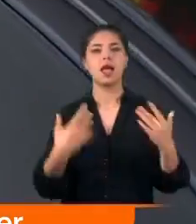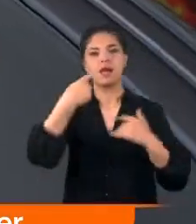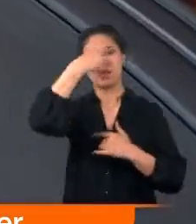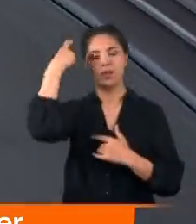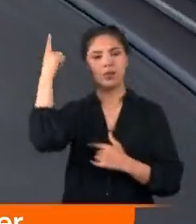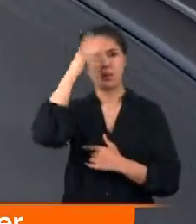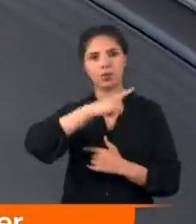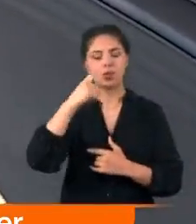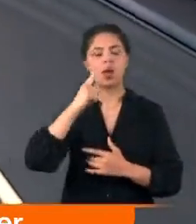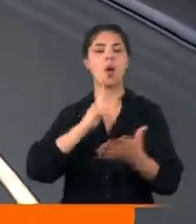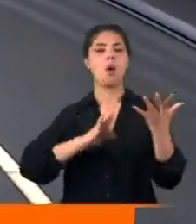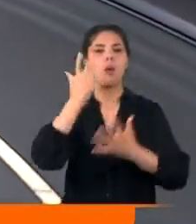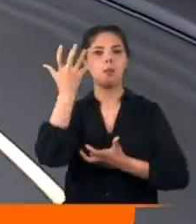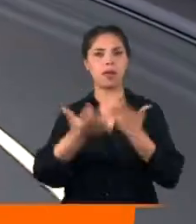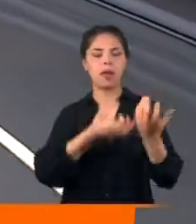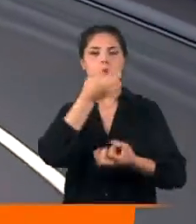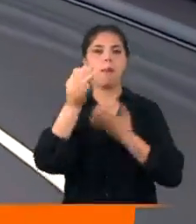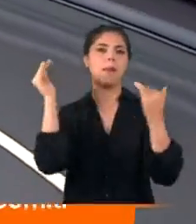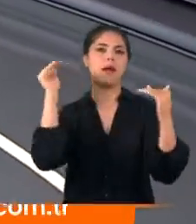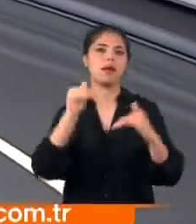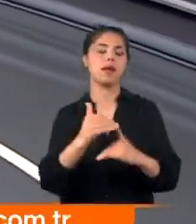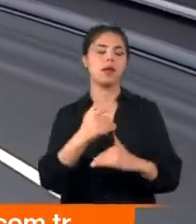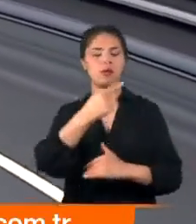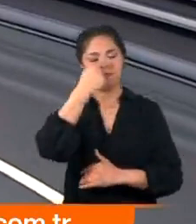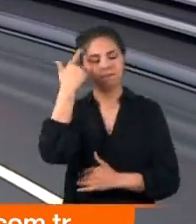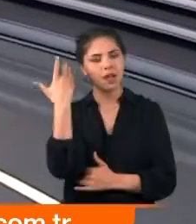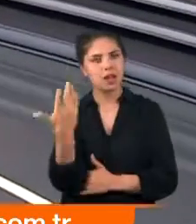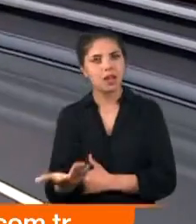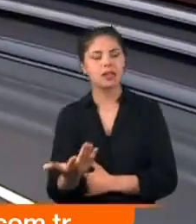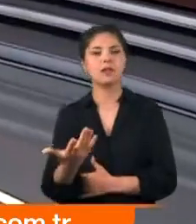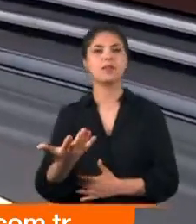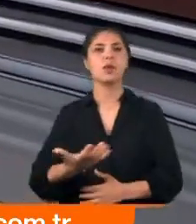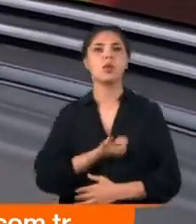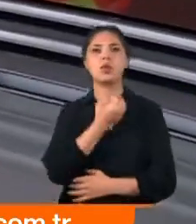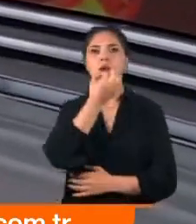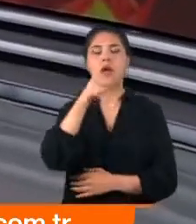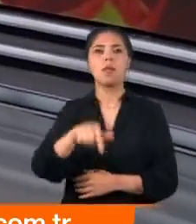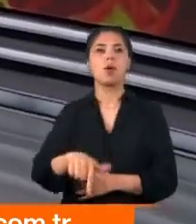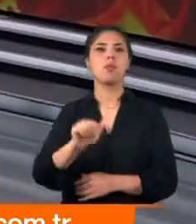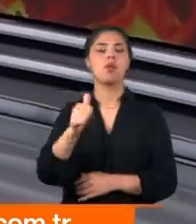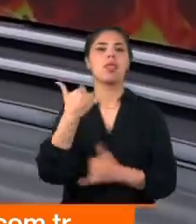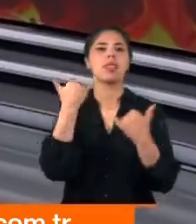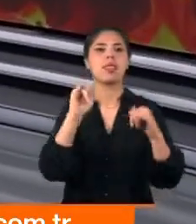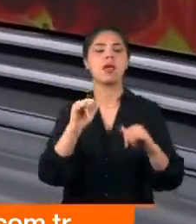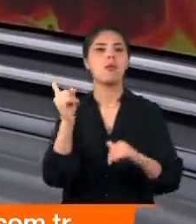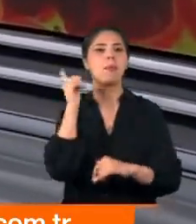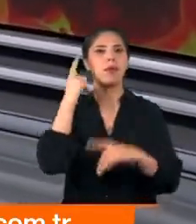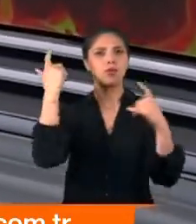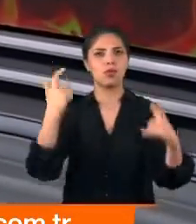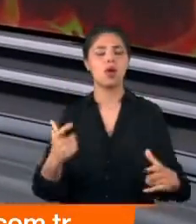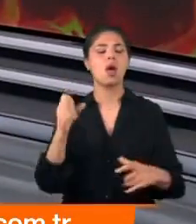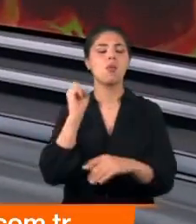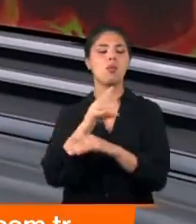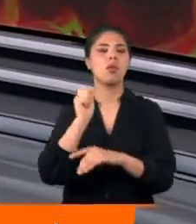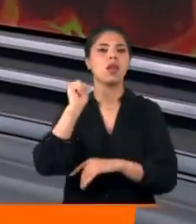Havanın ısınmasıyla orman yangını haberleri geliyor peş peşe maalesef. Ciğerlerimizi yakan haber bu kez tatilcilerin gözde adresi Muğla